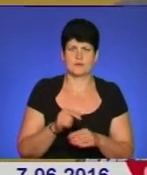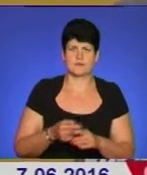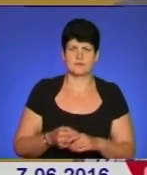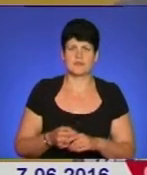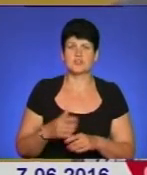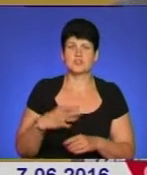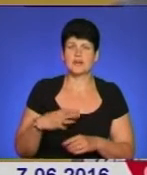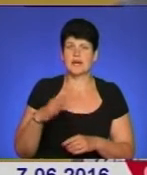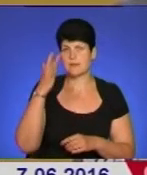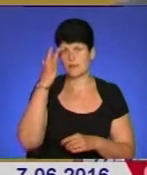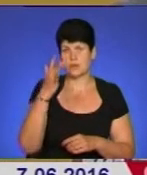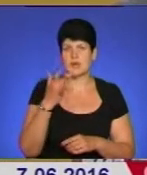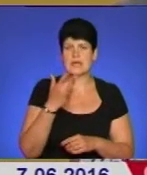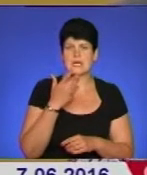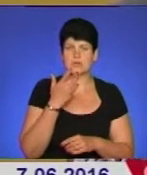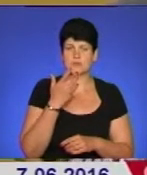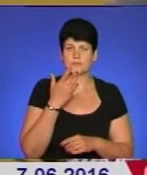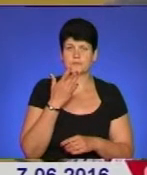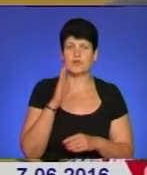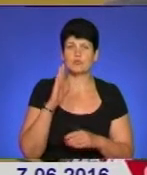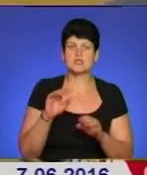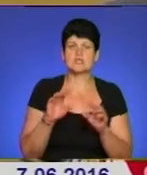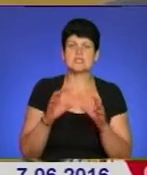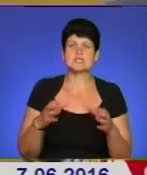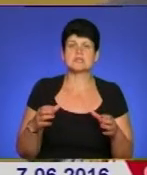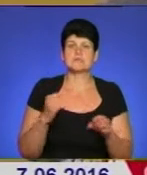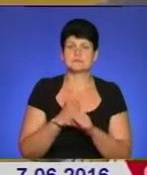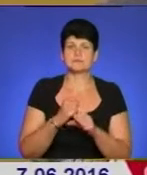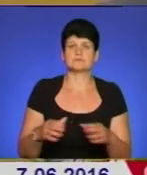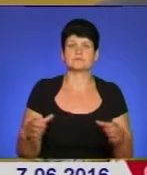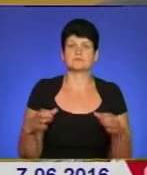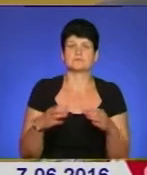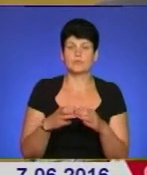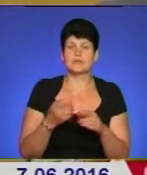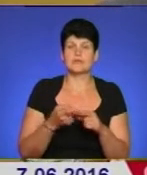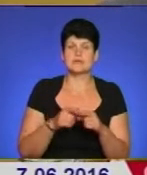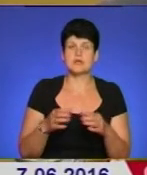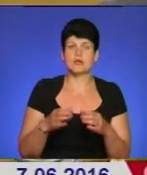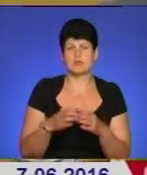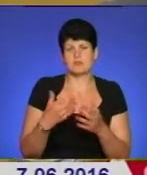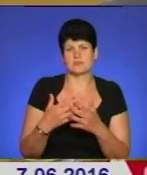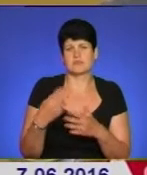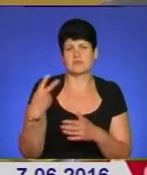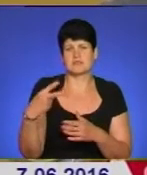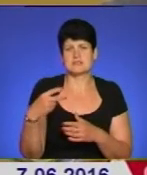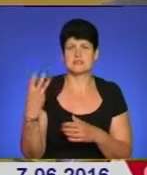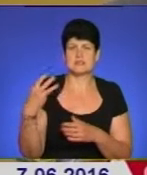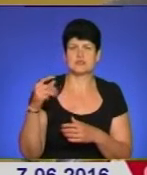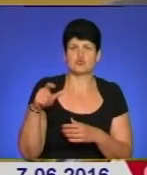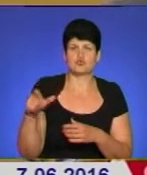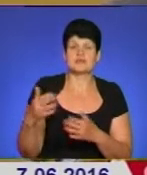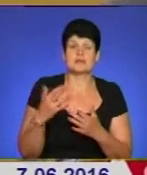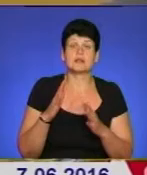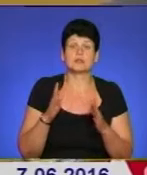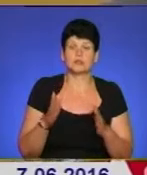Чекаємо літом, буде сформована група. І ця група в кількості 20-30 чоловік, скільки